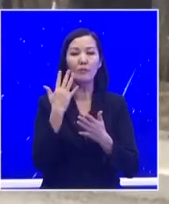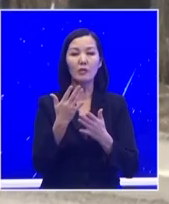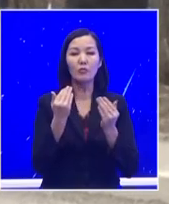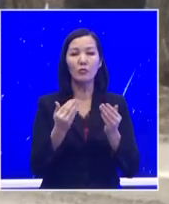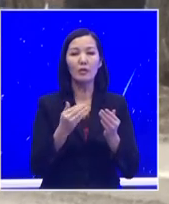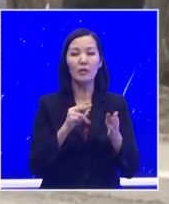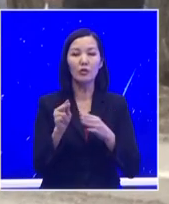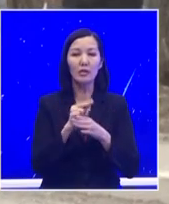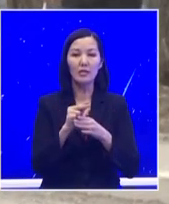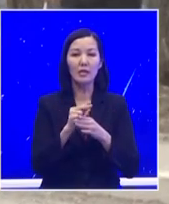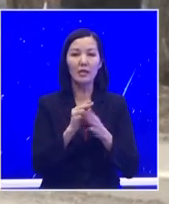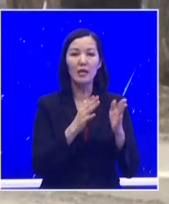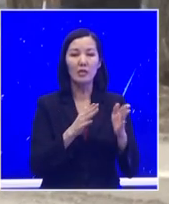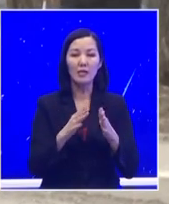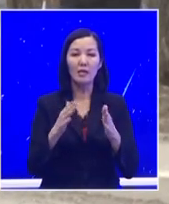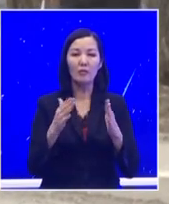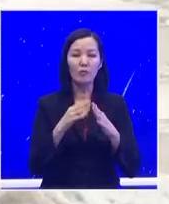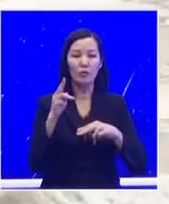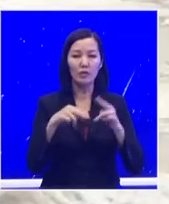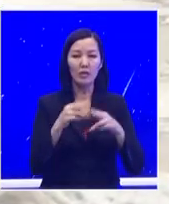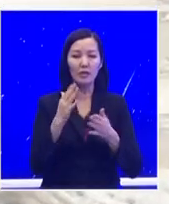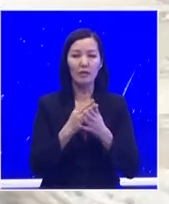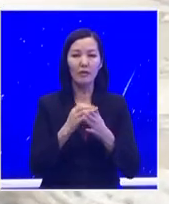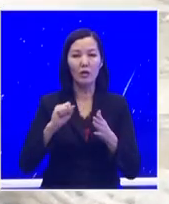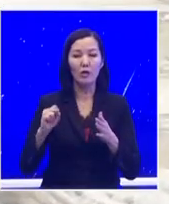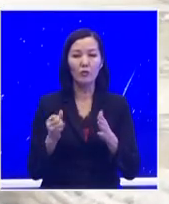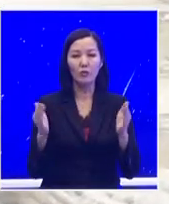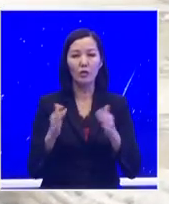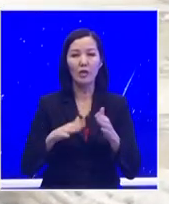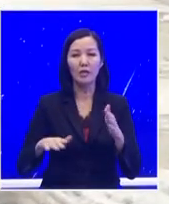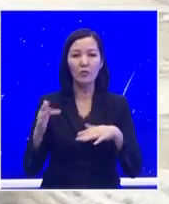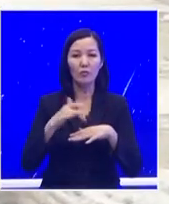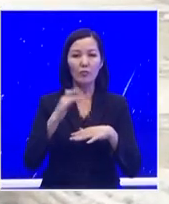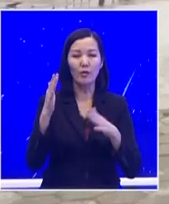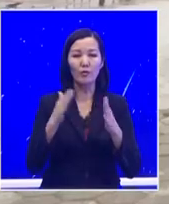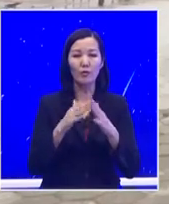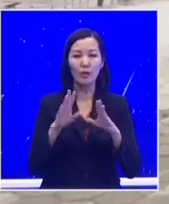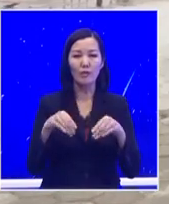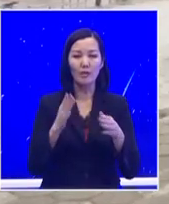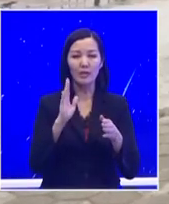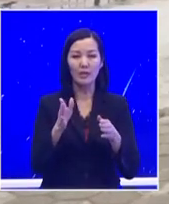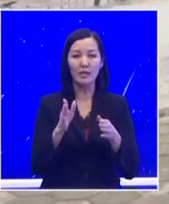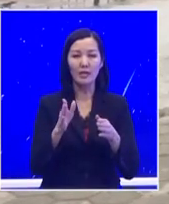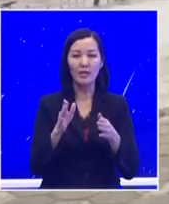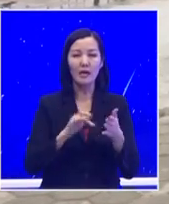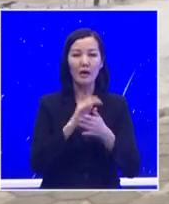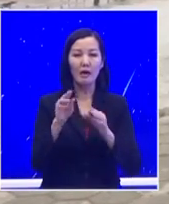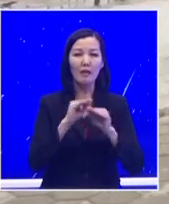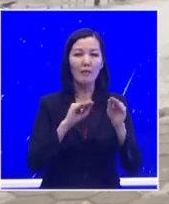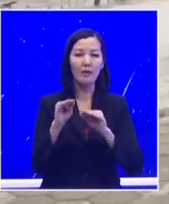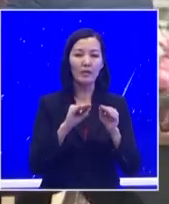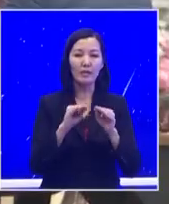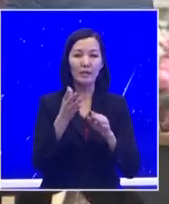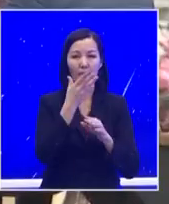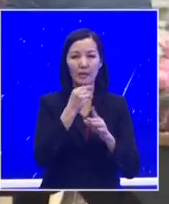жасалады. Жайлап жаңадан тұрғын үйлер салынып жатыр. Достық шағын ауданында көп пәтерлі үй қолданысқа берілмек. Қала абаттандырылып,